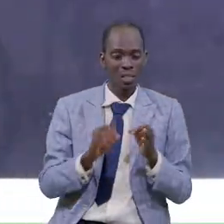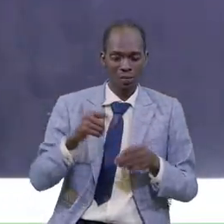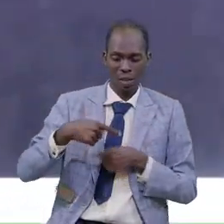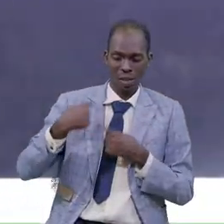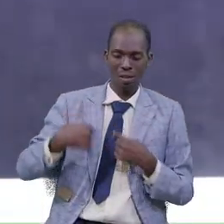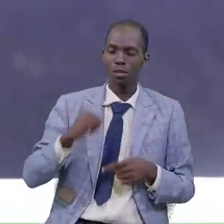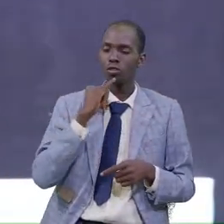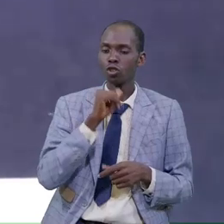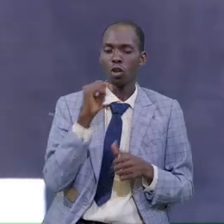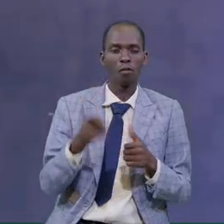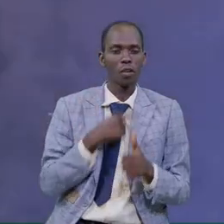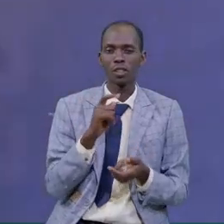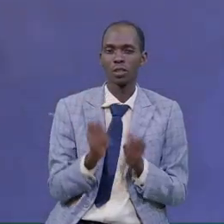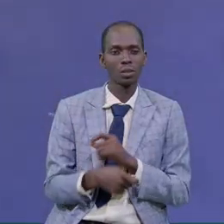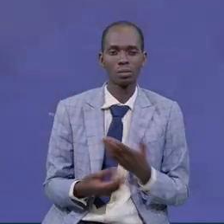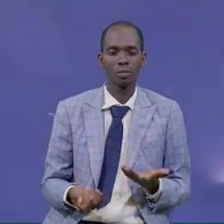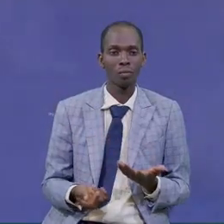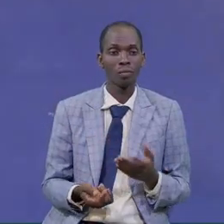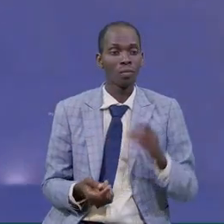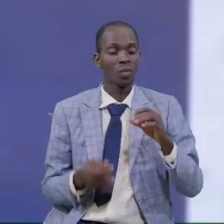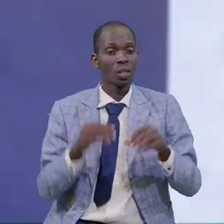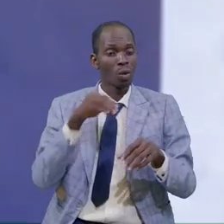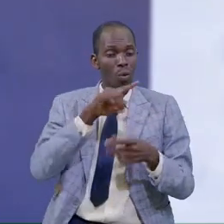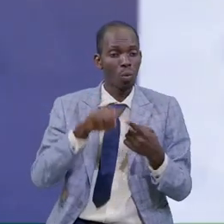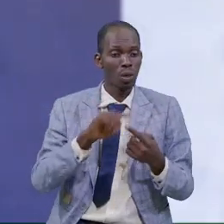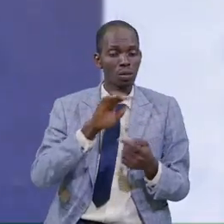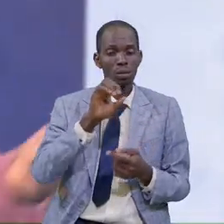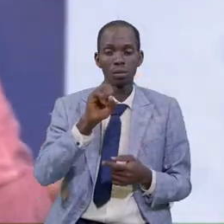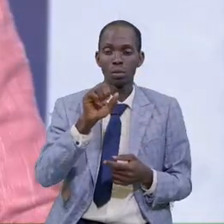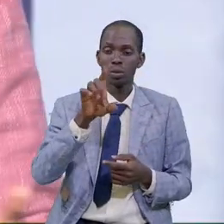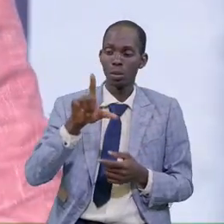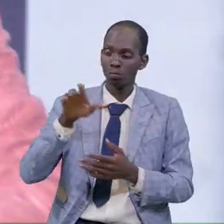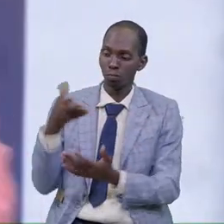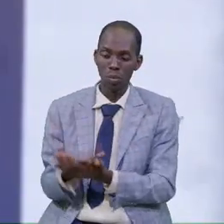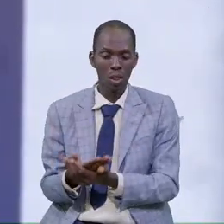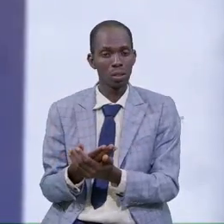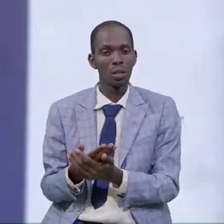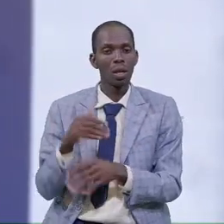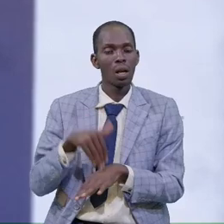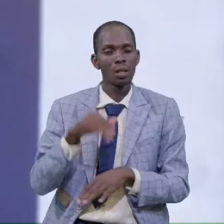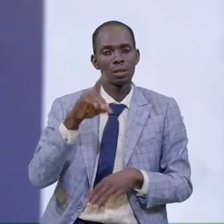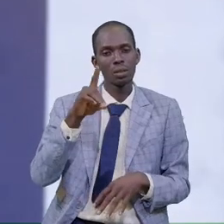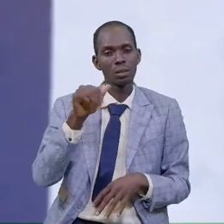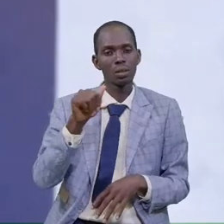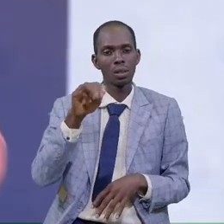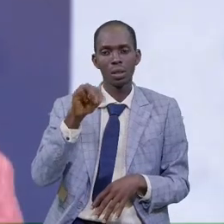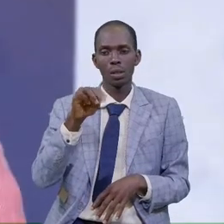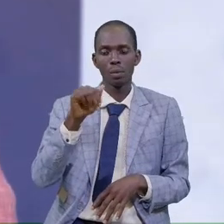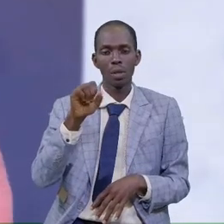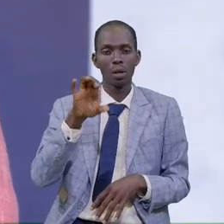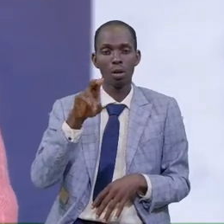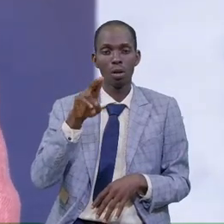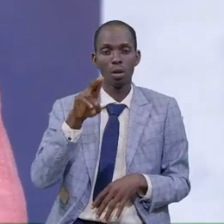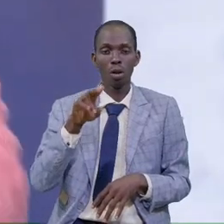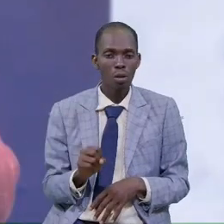Damas, il priait. Quoi? Cet homme a été changé. Voici un homme. Tout ce qu'il voulait faire, il